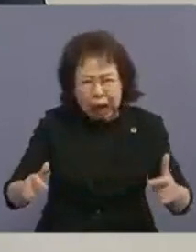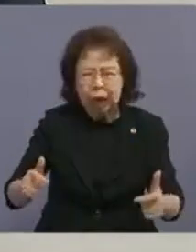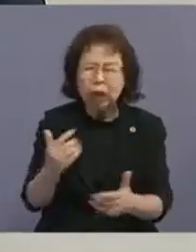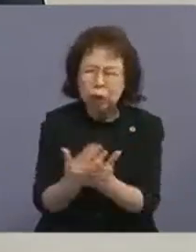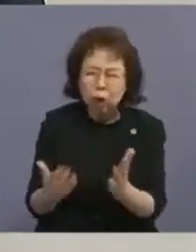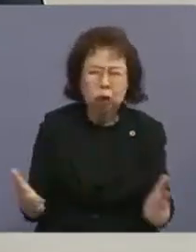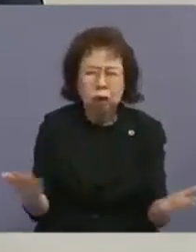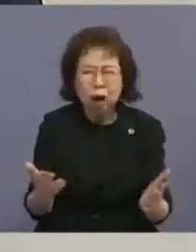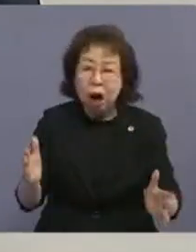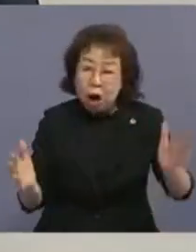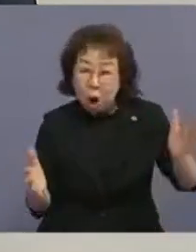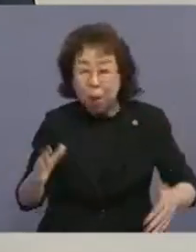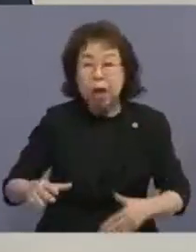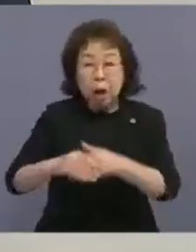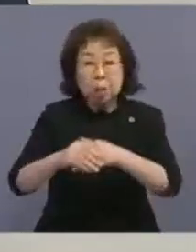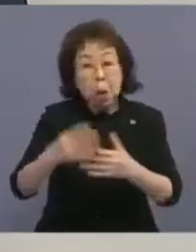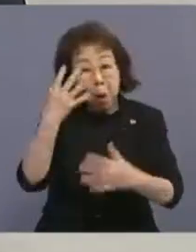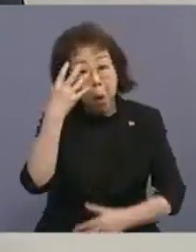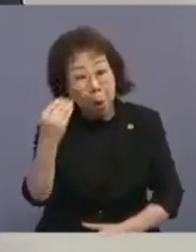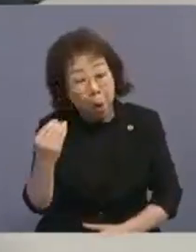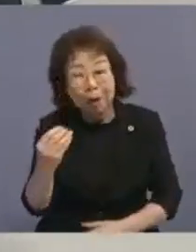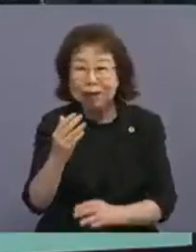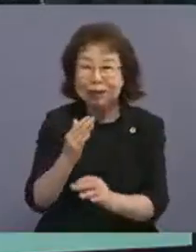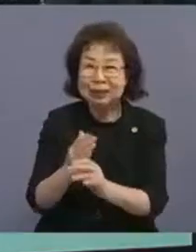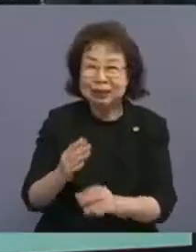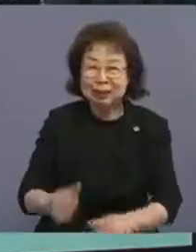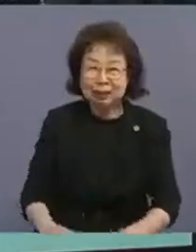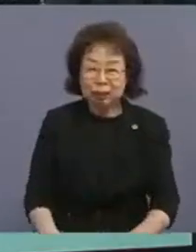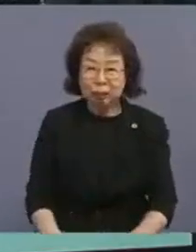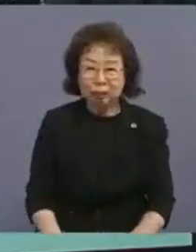협동 로봇이 선보여 눈길을 끌고 있습니다.